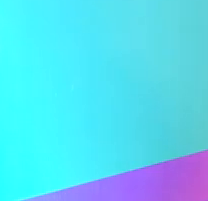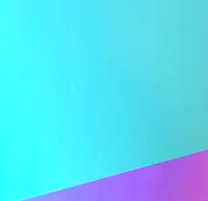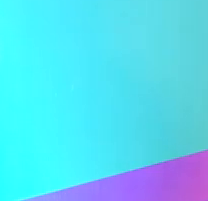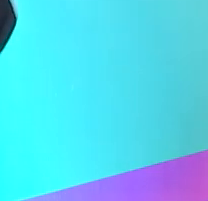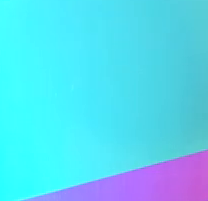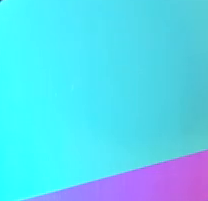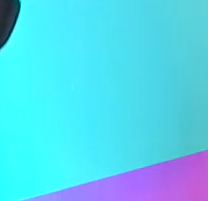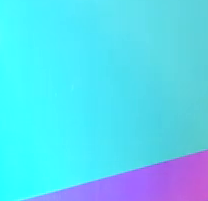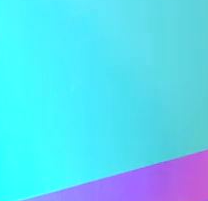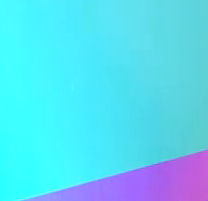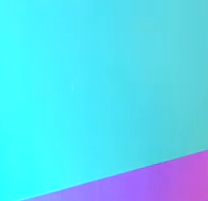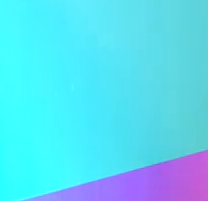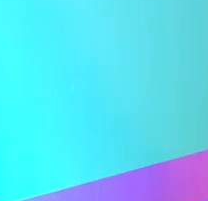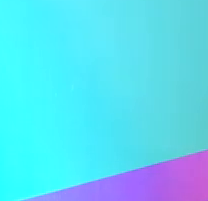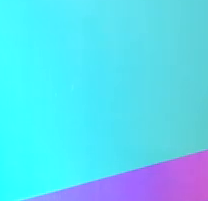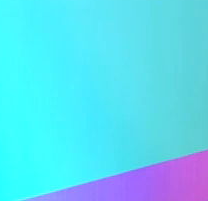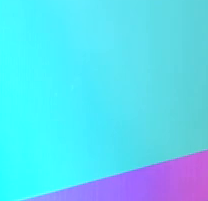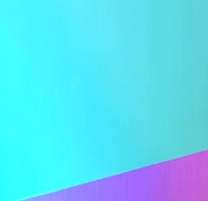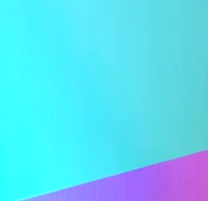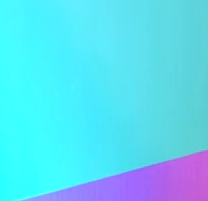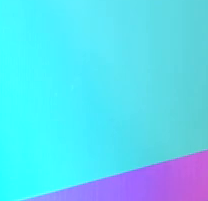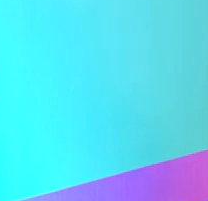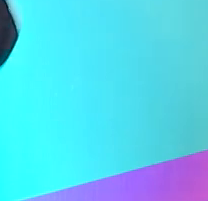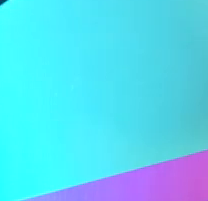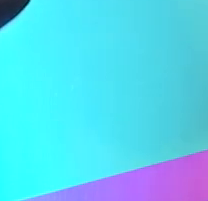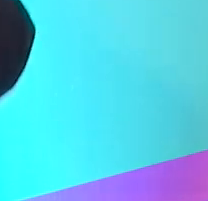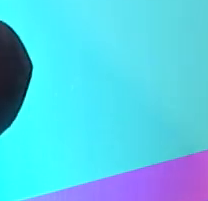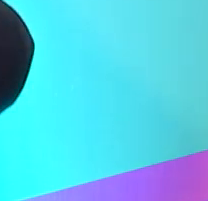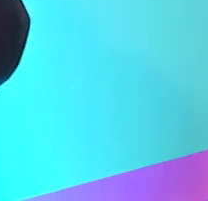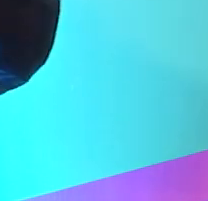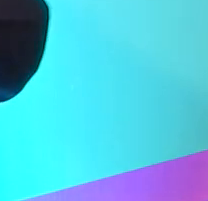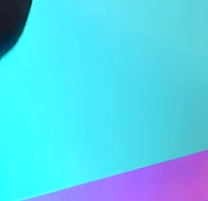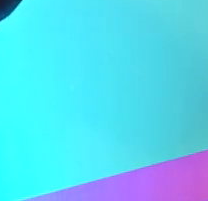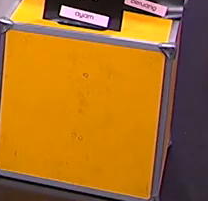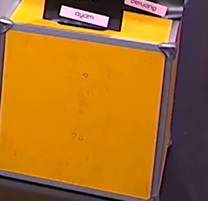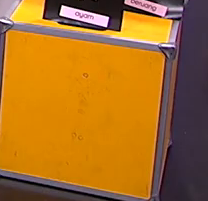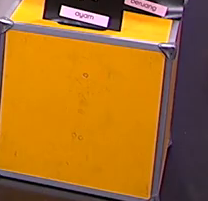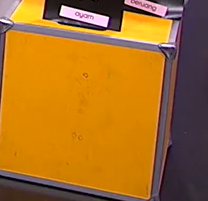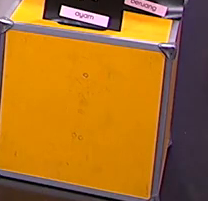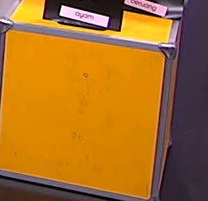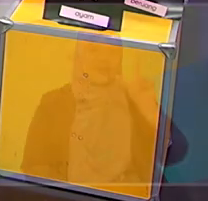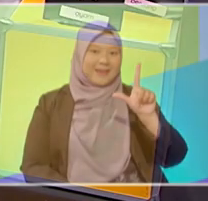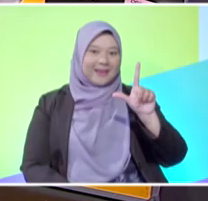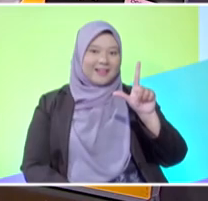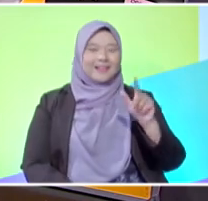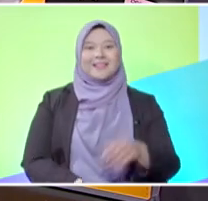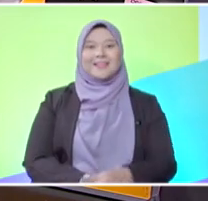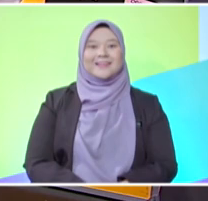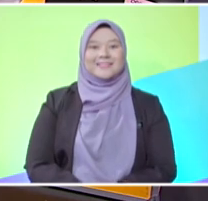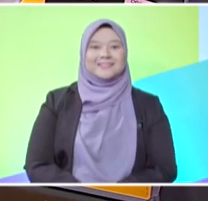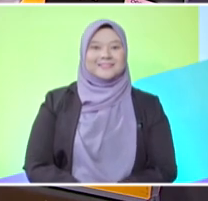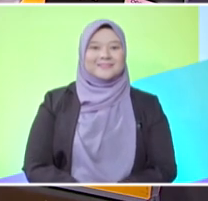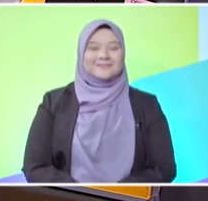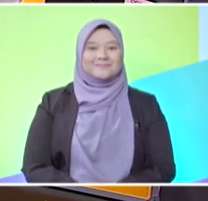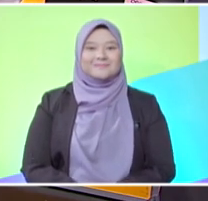khas Jalan pil wilayah Persekutuan Kuala lumpuh untuk murid-murid mungkin yang berkeperluan khas boleh memahami dengan